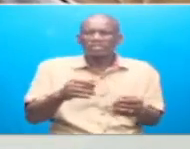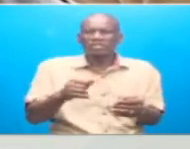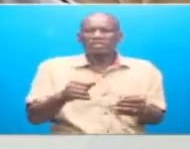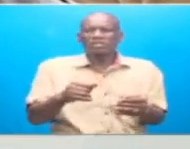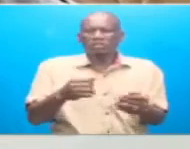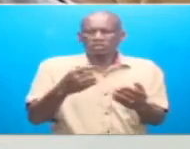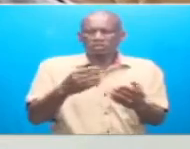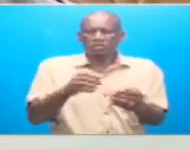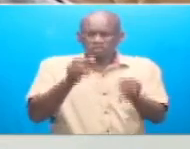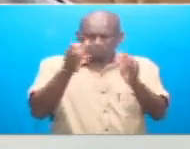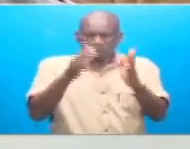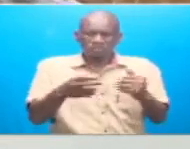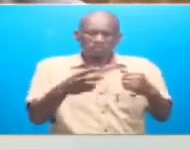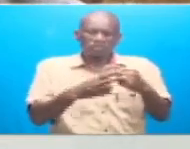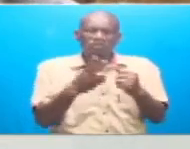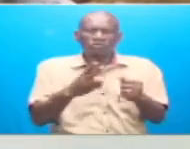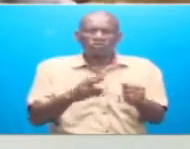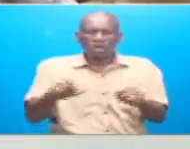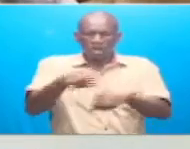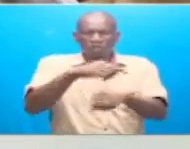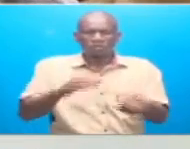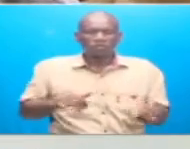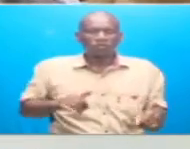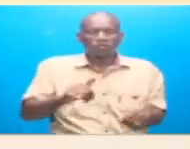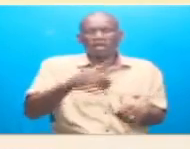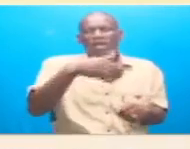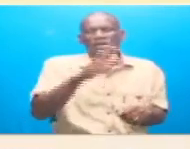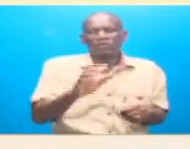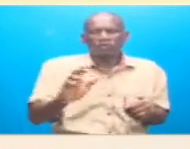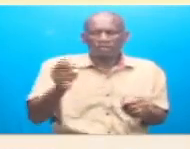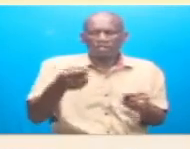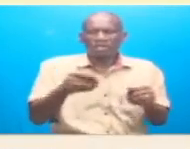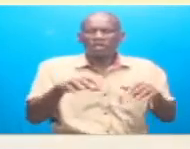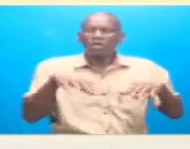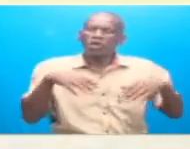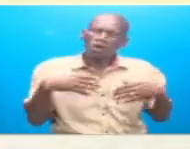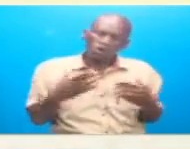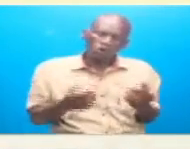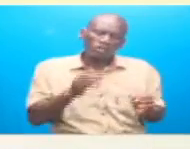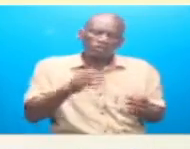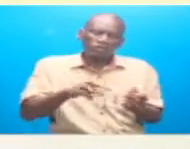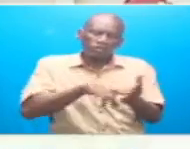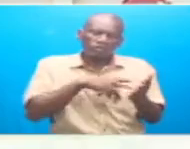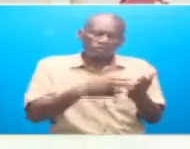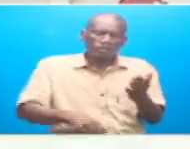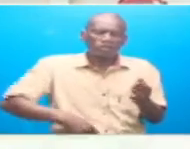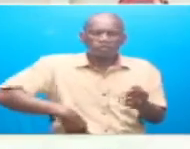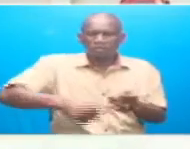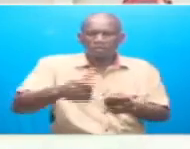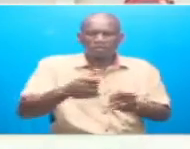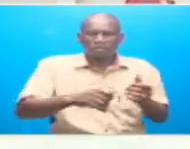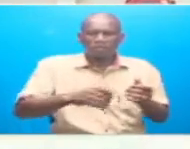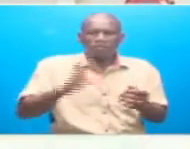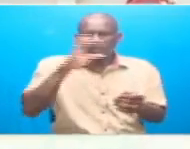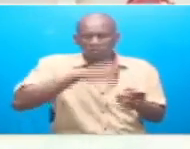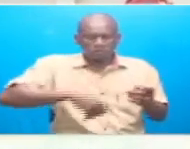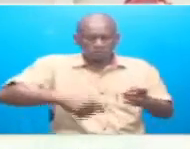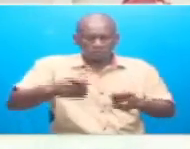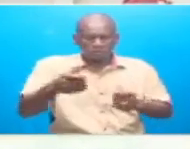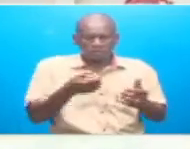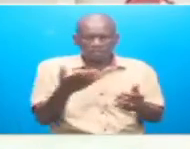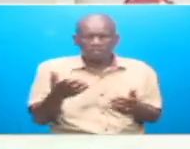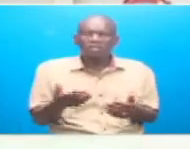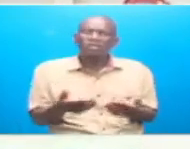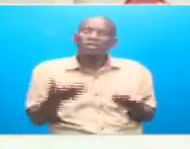paying the fine or serve the jail sentence, failure to which he will be deported. Lingana na passport yake